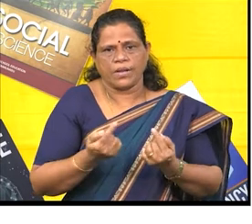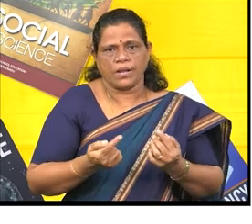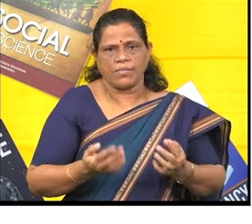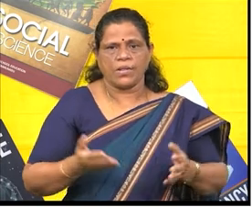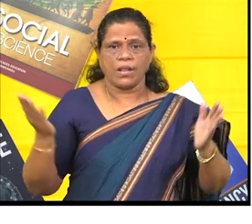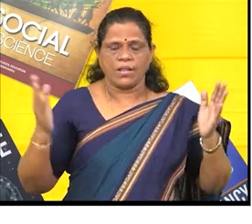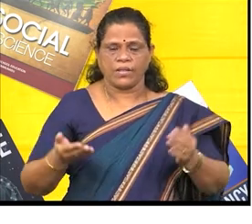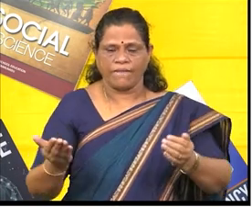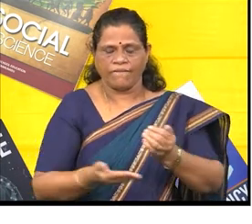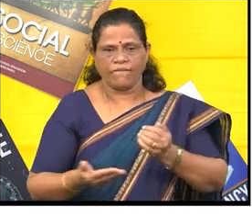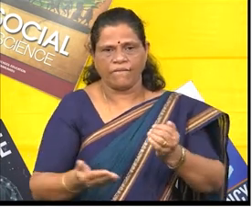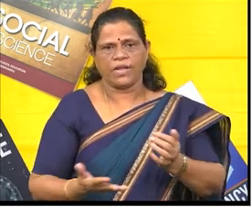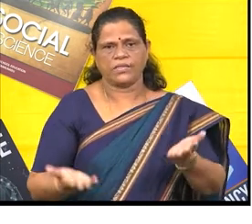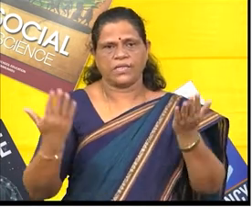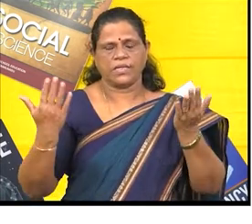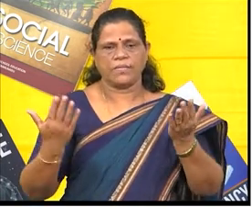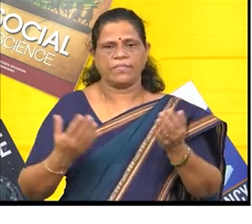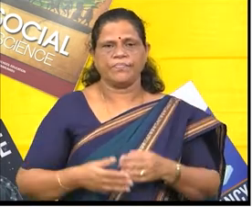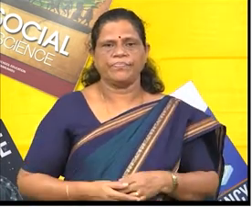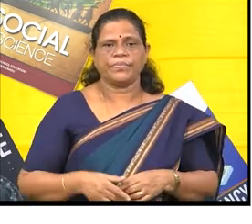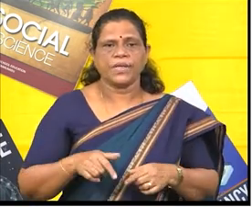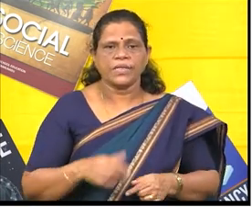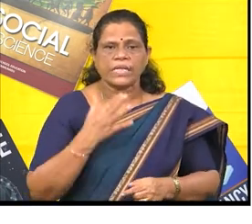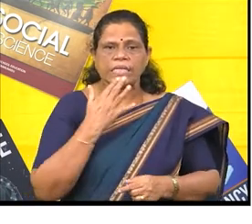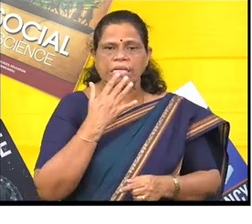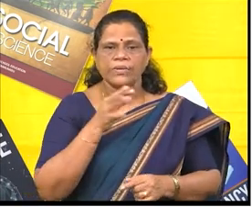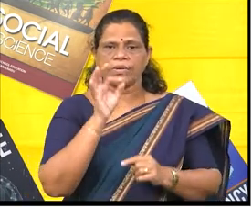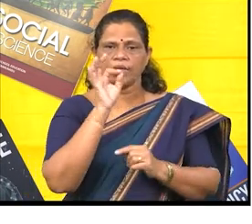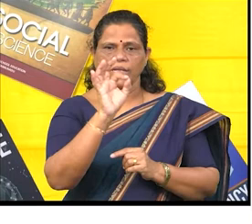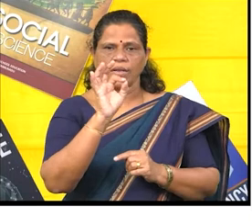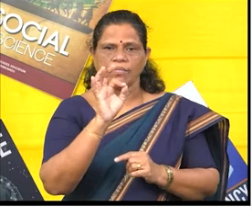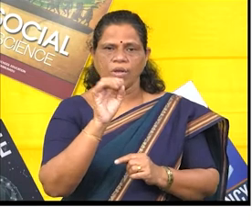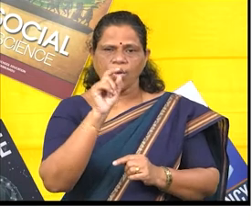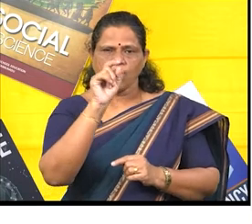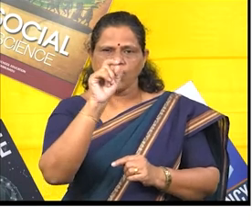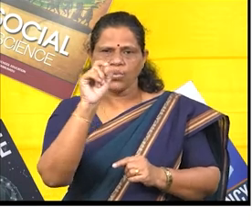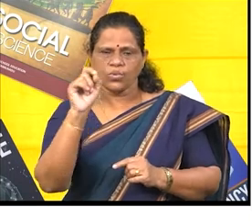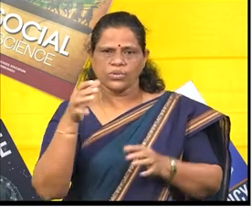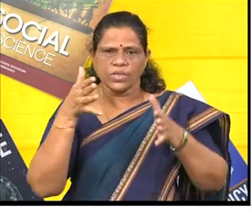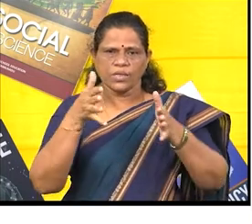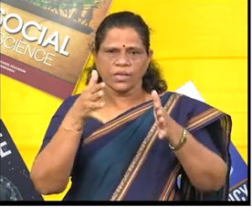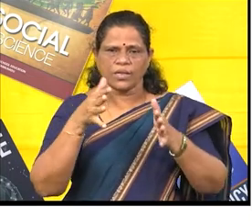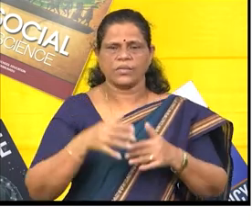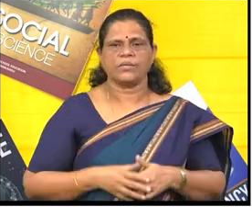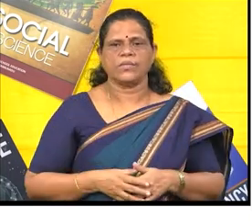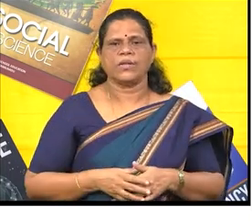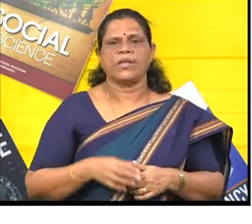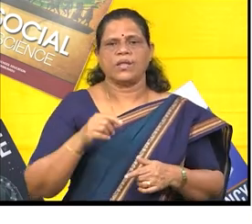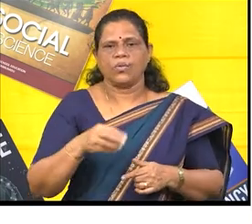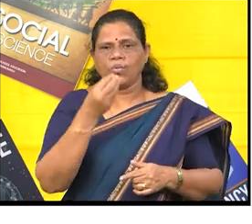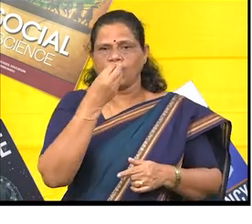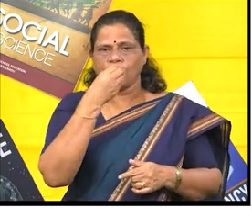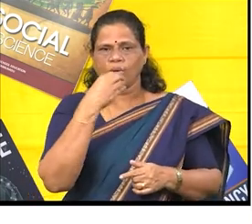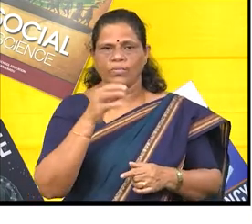மிகப்பெரிய விளைச்சல் அதிகமாகக்கூடிய நெற்பயிர்கள், அந்த நெல்லினுடைய தரம் பூச்சிகள் தாக்காத இருக்கக்கூடிய வகையில்